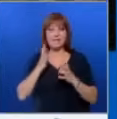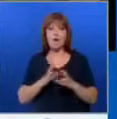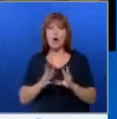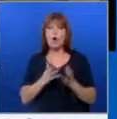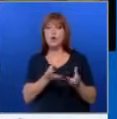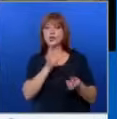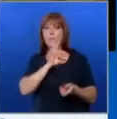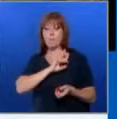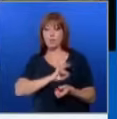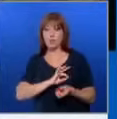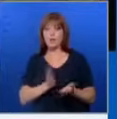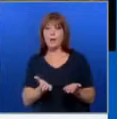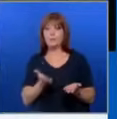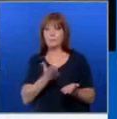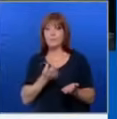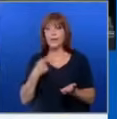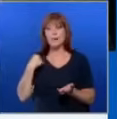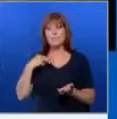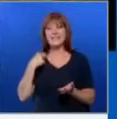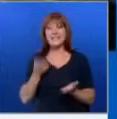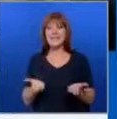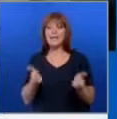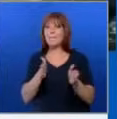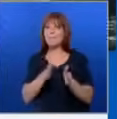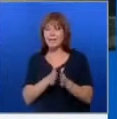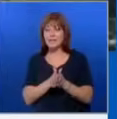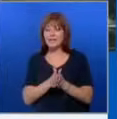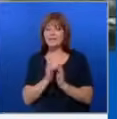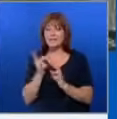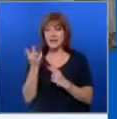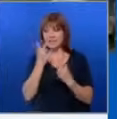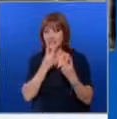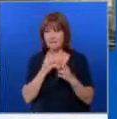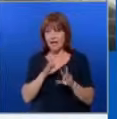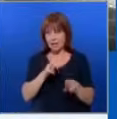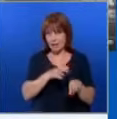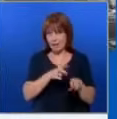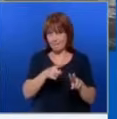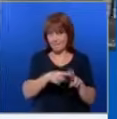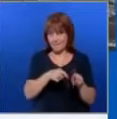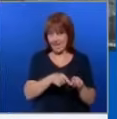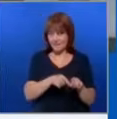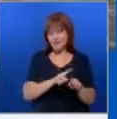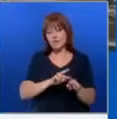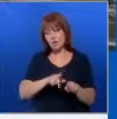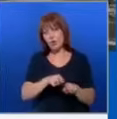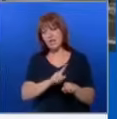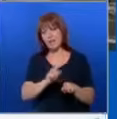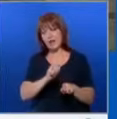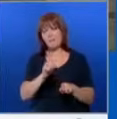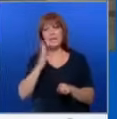да реши парламентарната група на ДПС, но дори това да е самият Делян Пеевски, то той няма да бъде кандидата